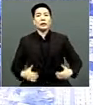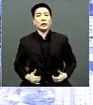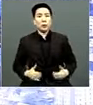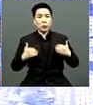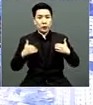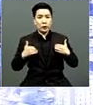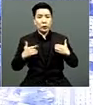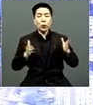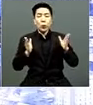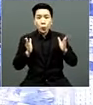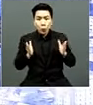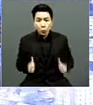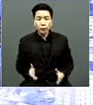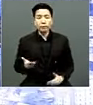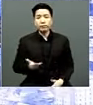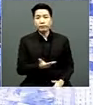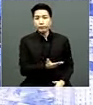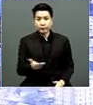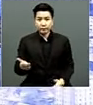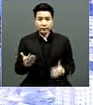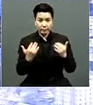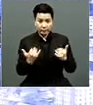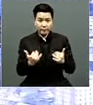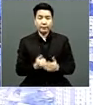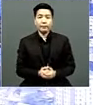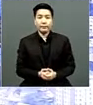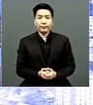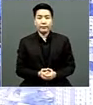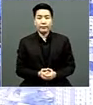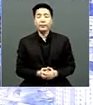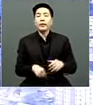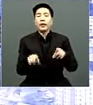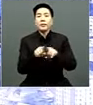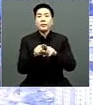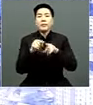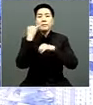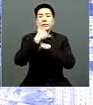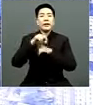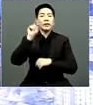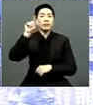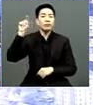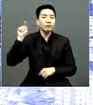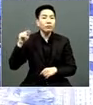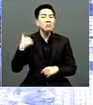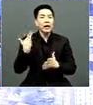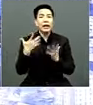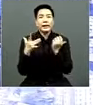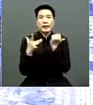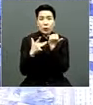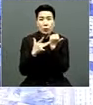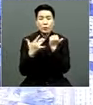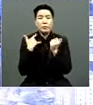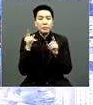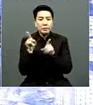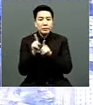ปลอดภัยของพลเมืองเรานะครับก็เหมือนกับที่หลายๆประเทศก็ใช้เทคโนโลยีใน